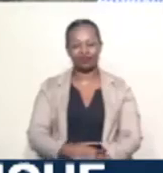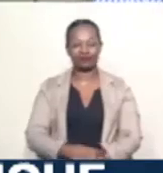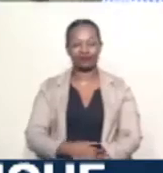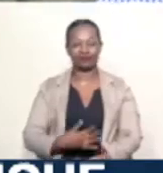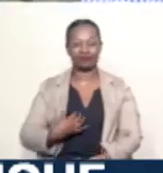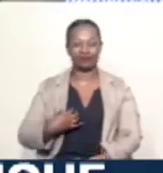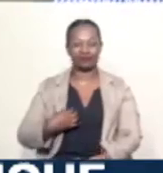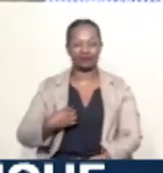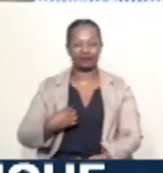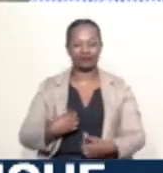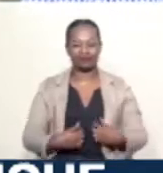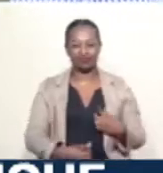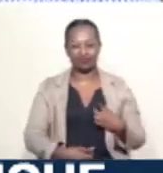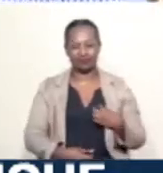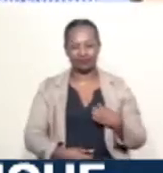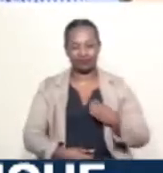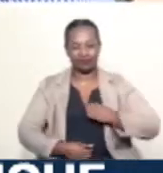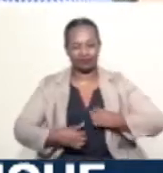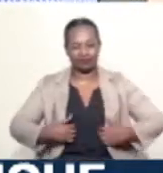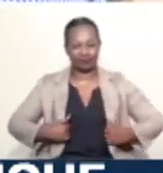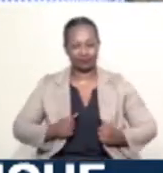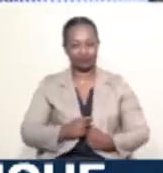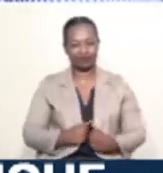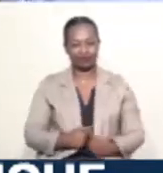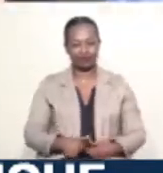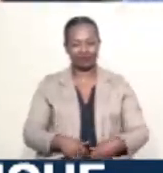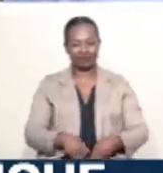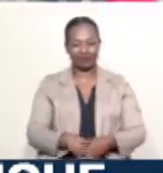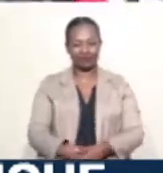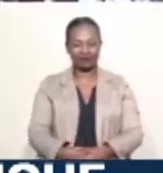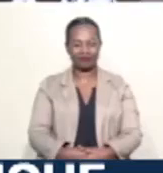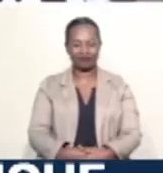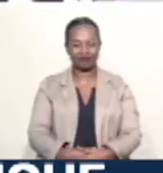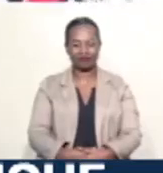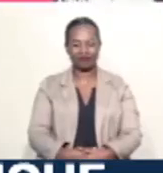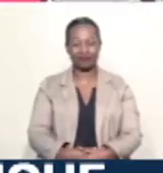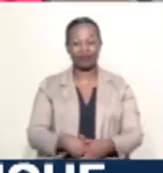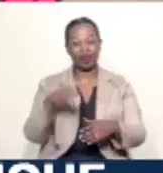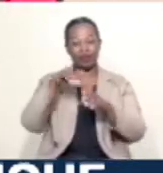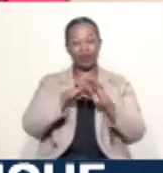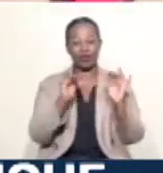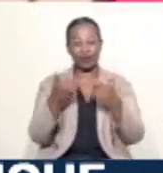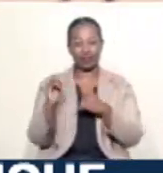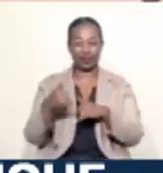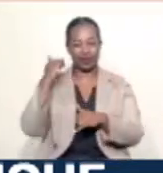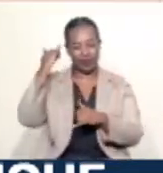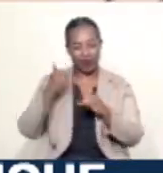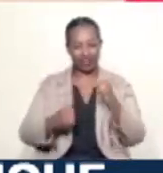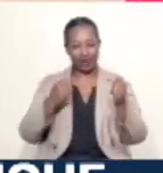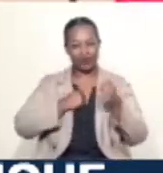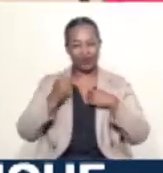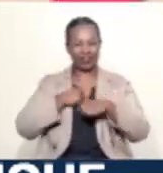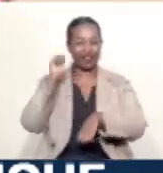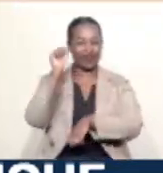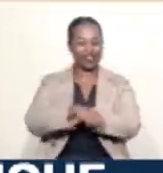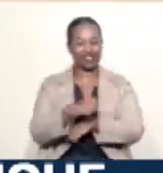kwa kutusupport tumerudia nyumbani asante sana yani nashukuru natakia ushindi bwana haya sisi ushindi Muri uyu mukino waje kurangira u Rwanda rutsinze